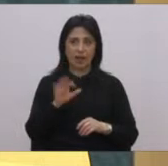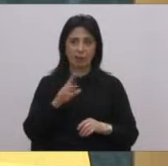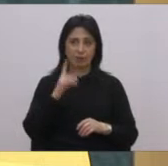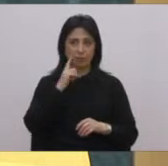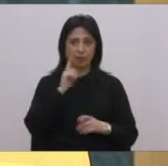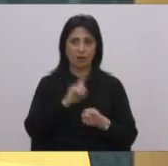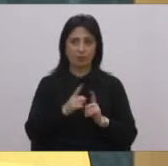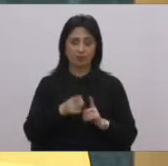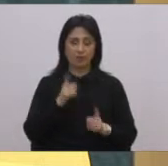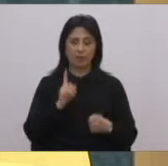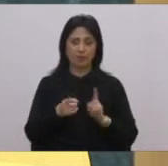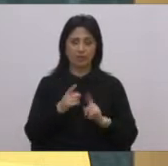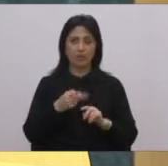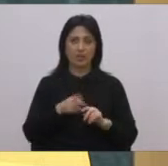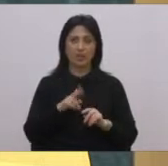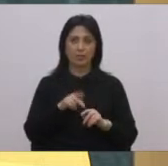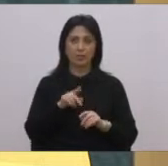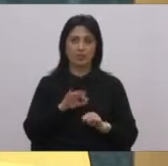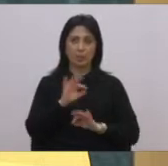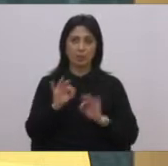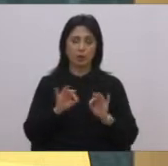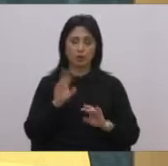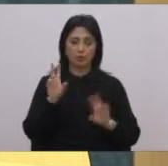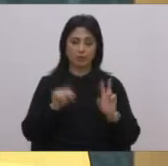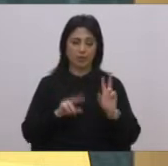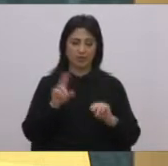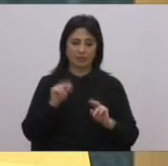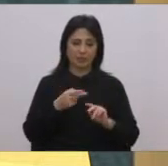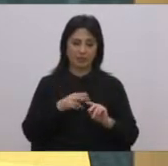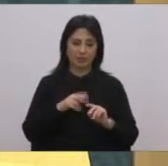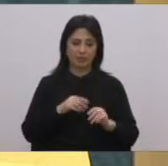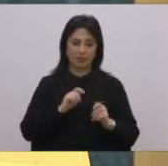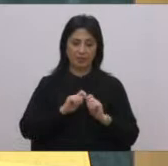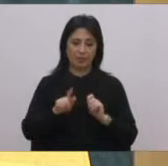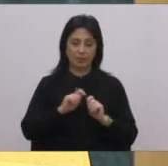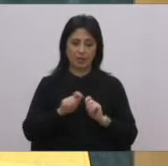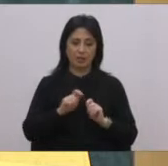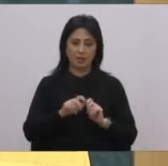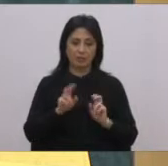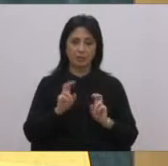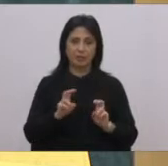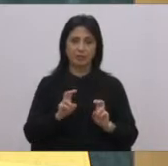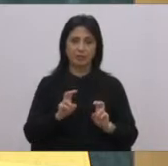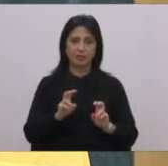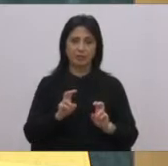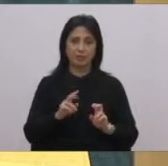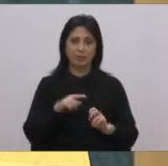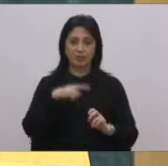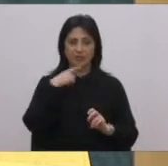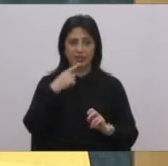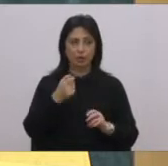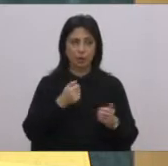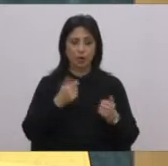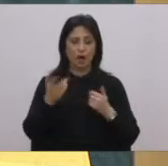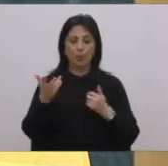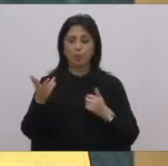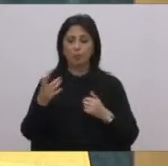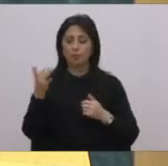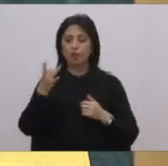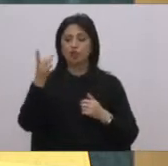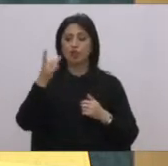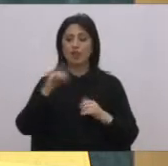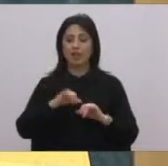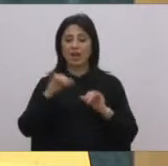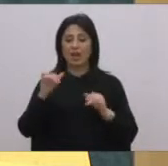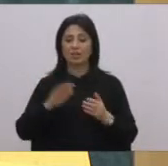გვესმის, არამედ რეალურად იმ პროექტების გათვალისწინებით და იმ დაფინანსების ხოდი რამოდენიმეჯერადი